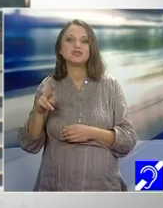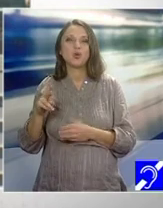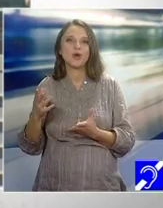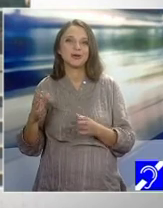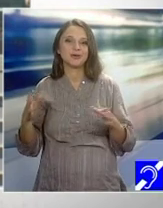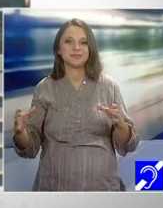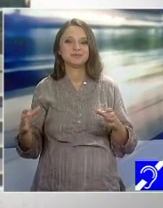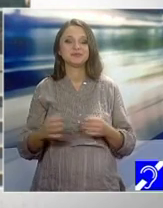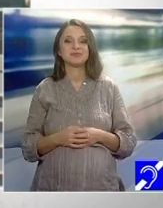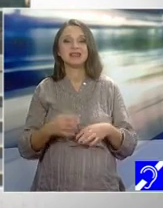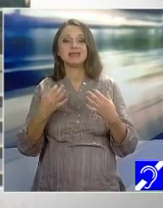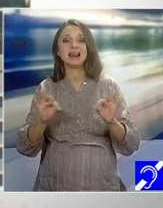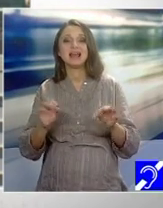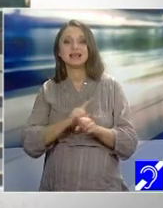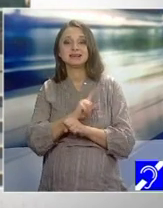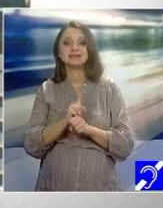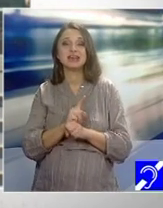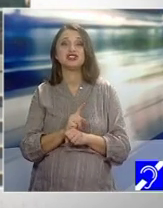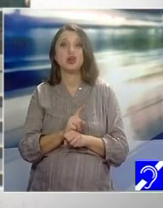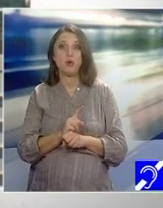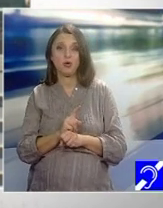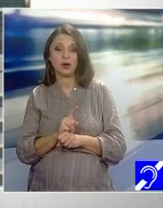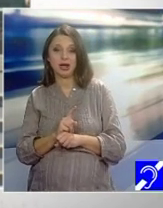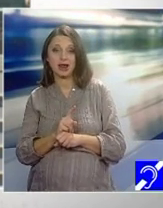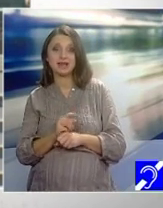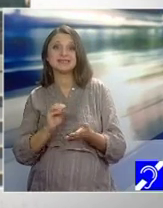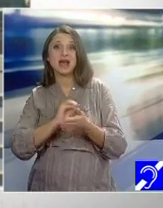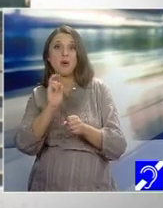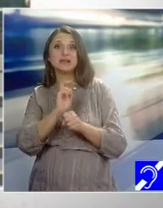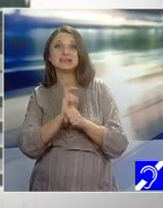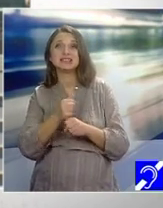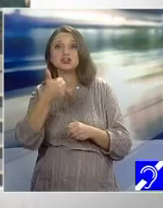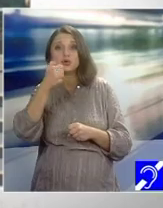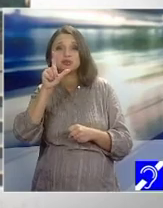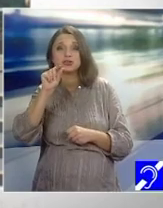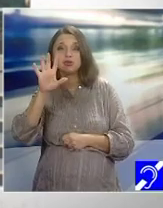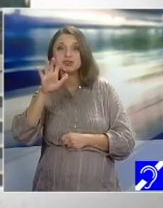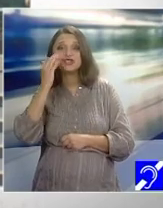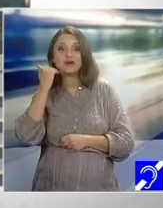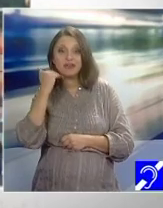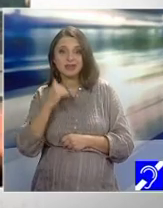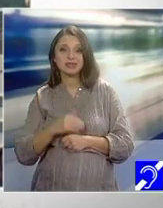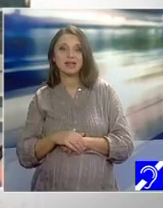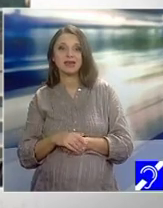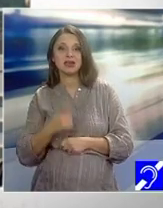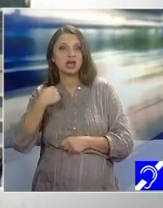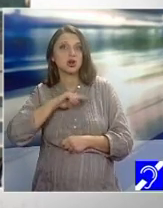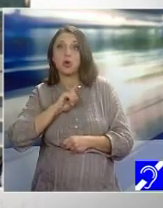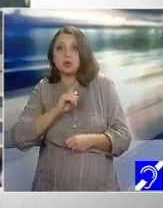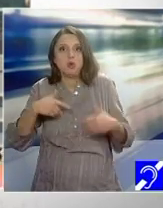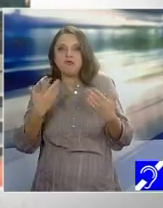când am anunțat înscrierile pentru interviuri, s-au înscris 125 de fete, în condițiile în care noi nu oferim